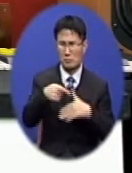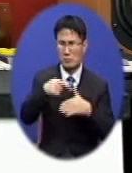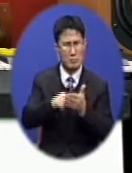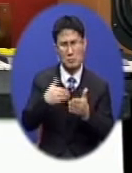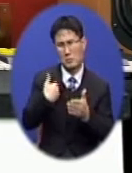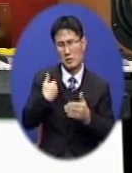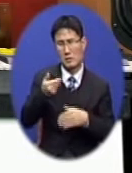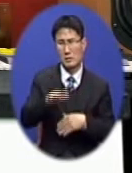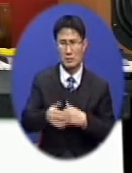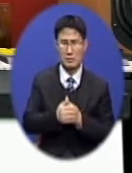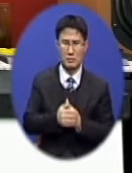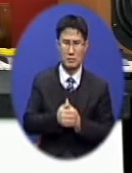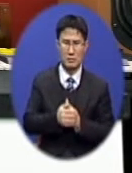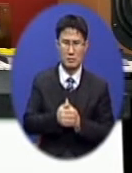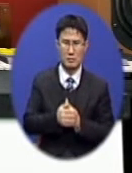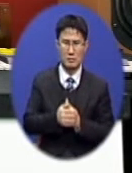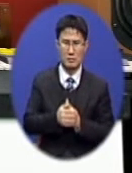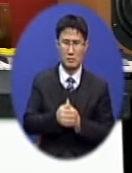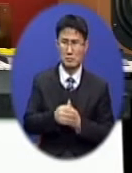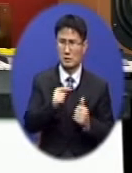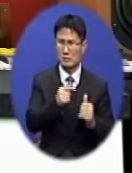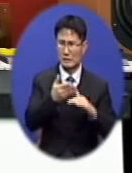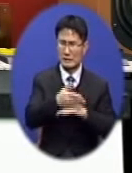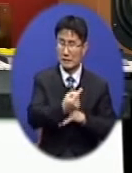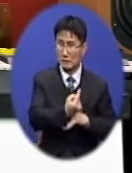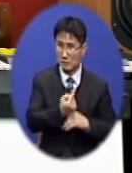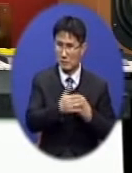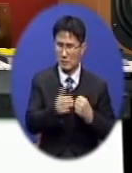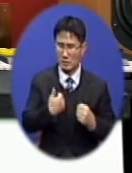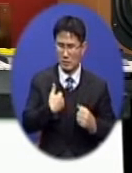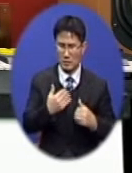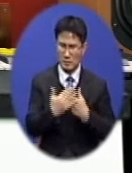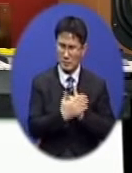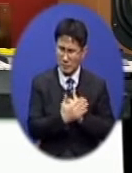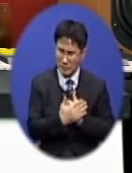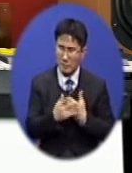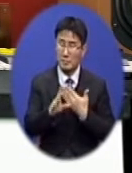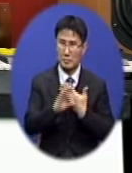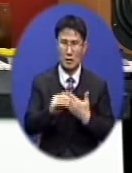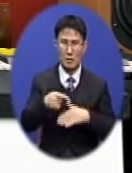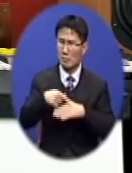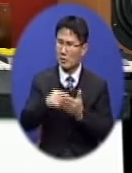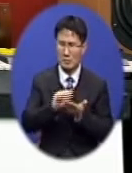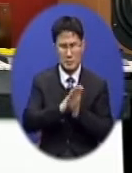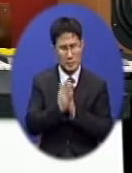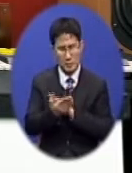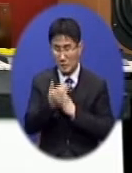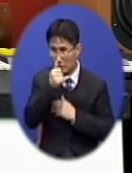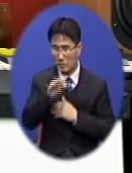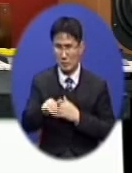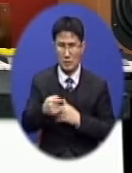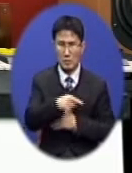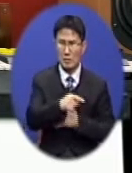모르겠지만은 나를 지가 늦게 나왔으니까 했으면 나를 달래주고 좀 뭐 같이 했으면 내 마음이 들었을지 모르니 저를 꼭지 잘했다고 저도